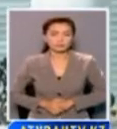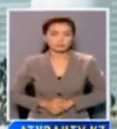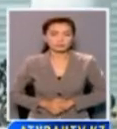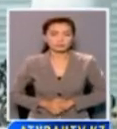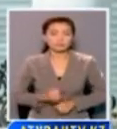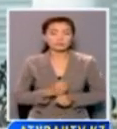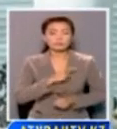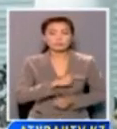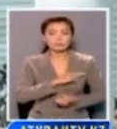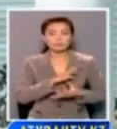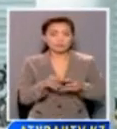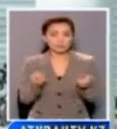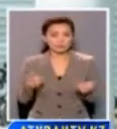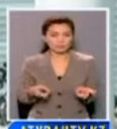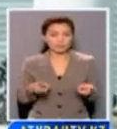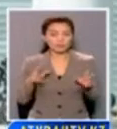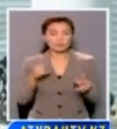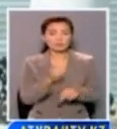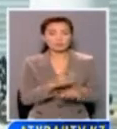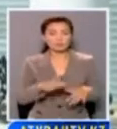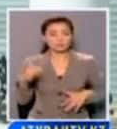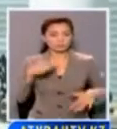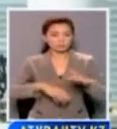купались в специально необорудованных местах.